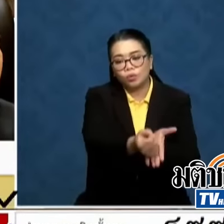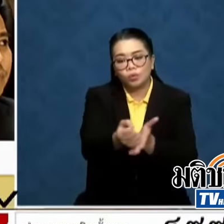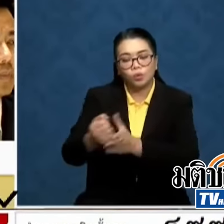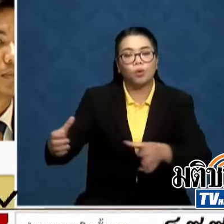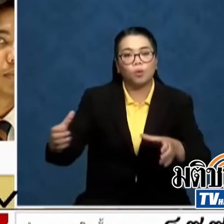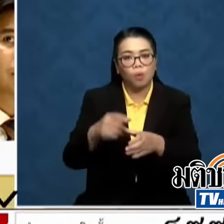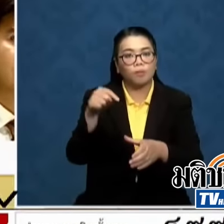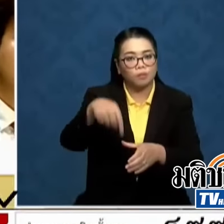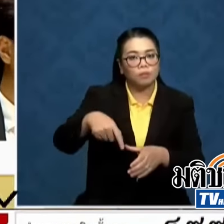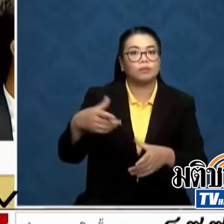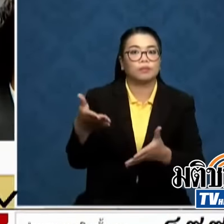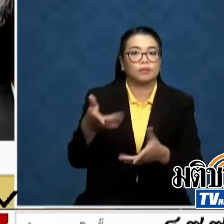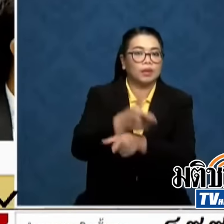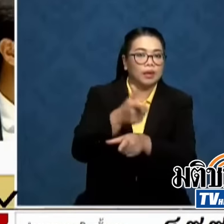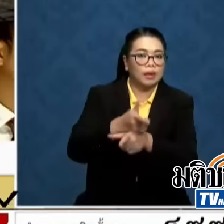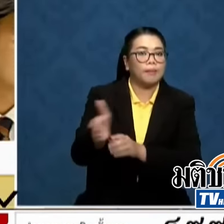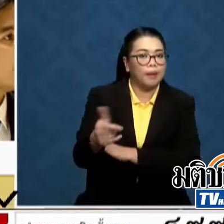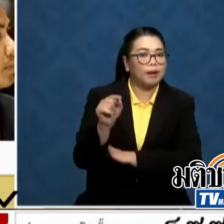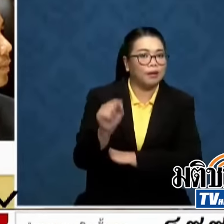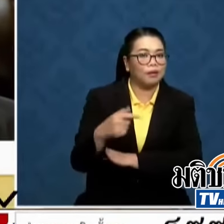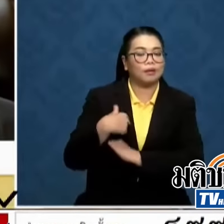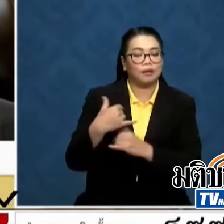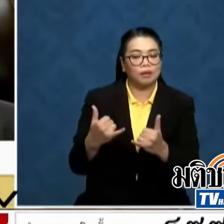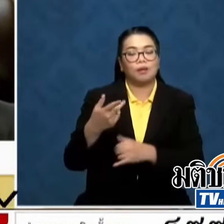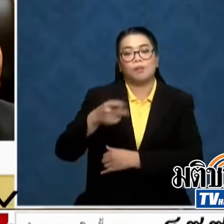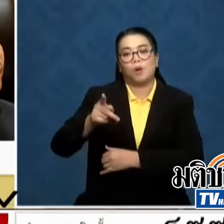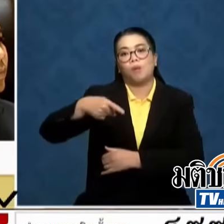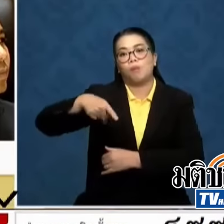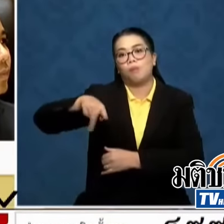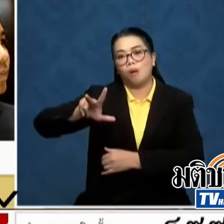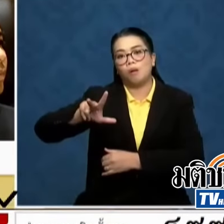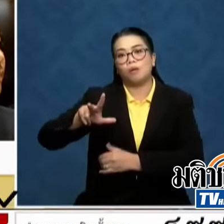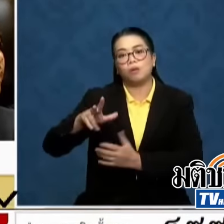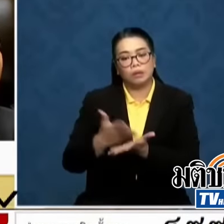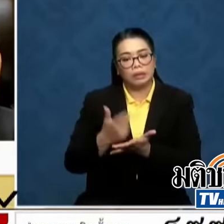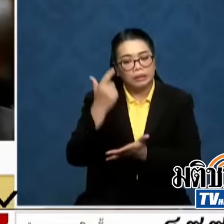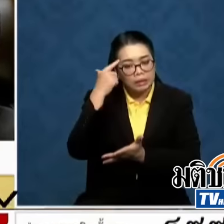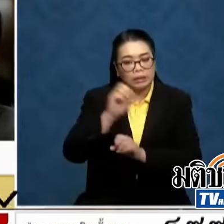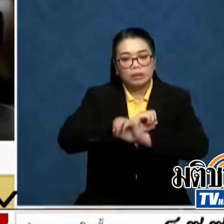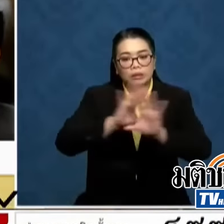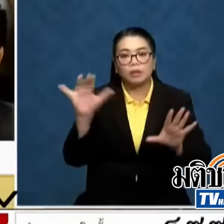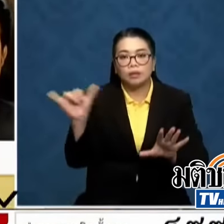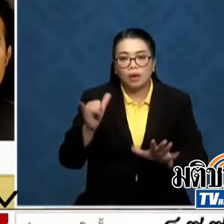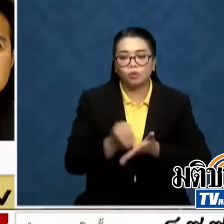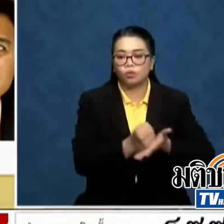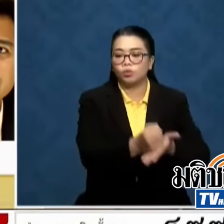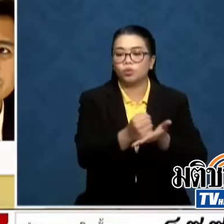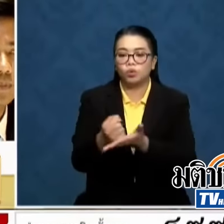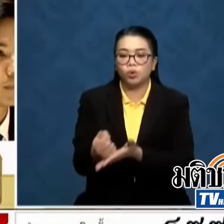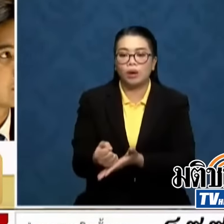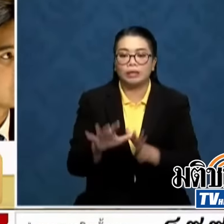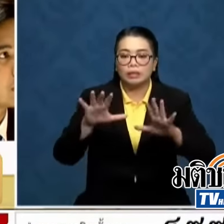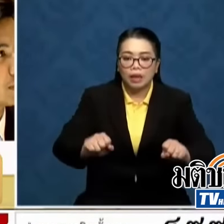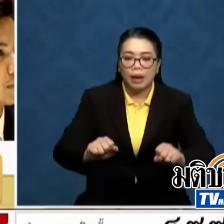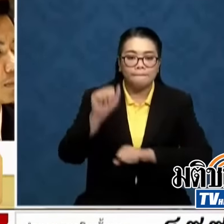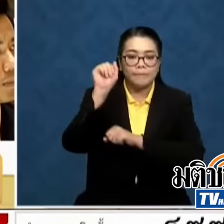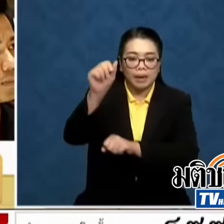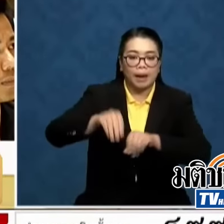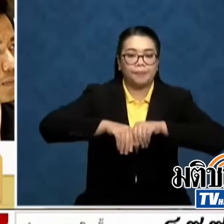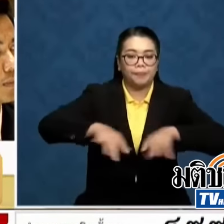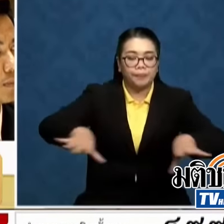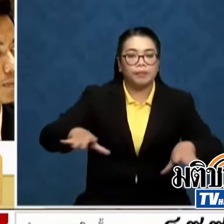ลือวันนี้กรมป้องกันและบรรเทาสาภัยก็ยังไม่ชัดเจนว่าจะสามารถประกาศเป็นเขต